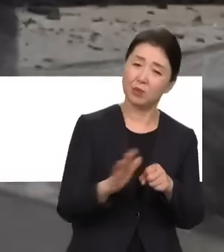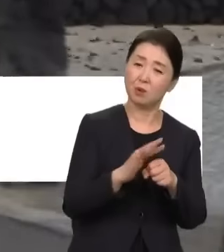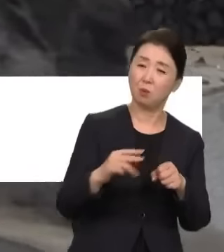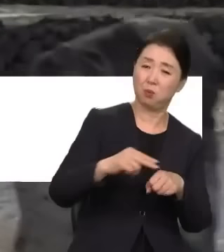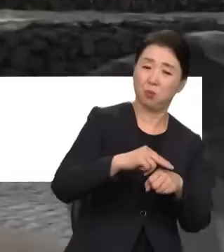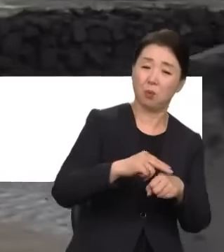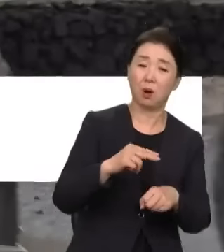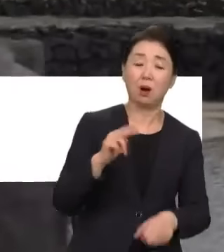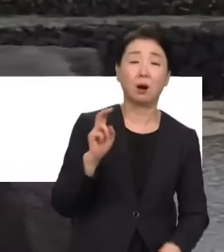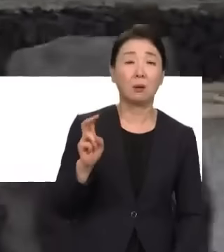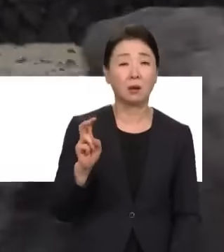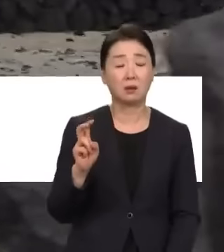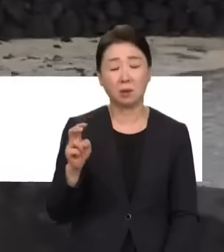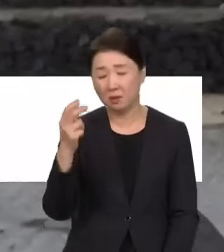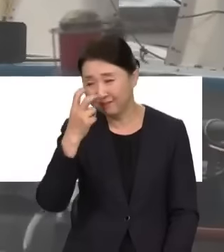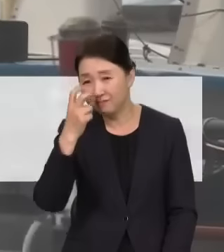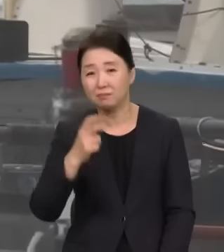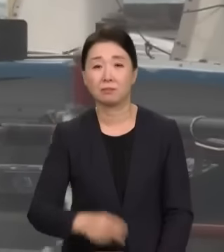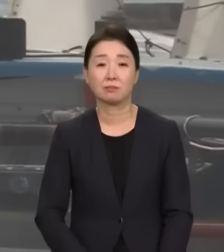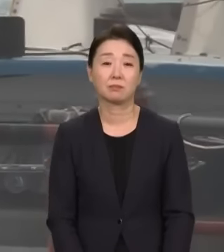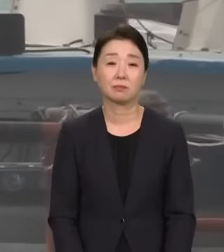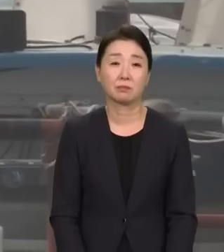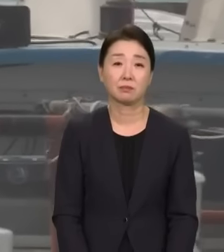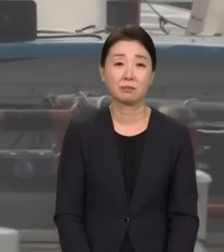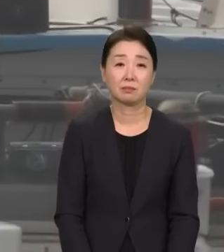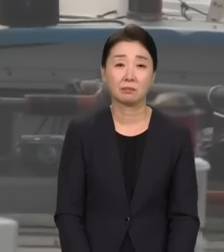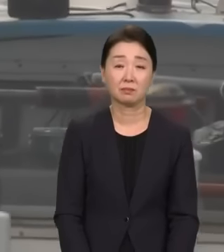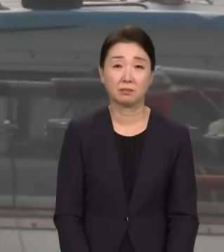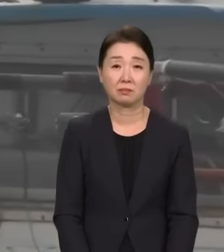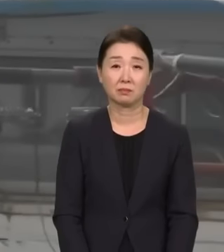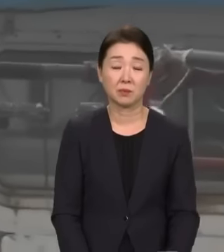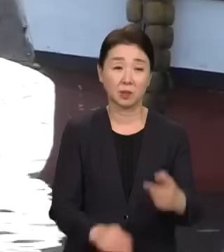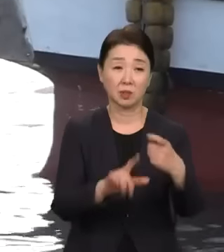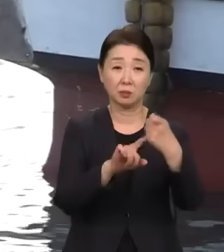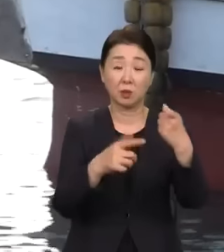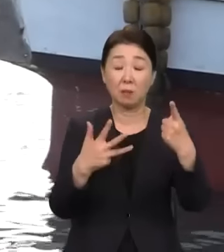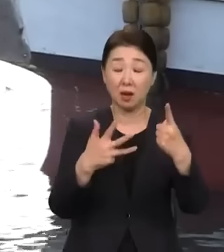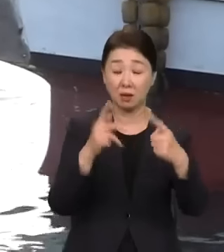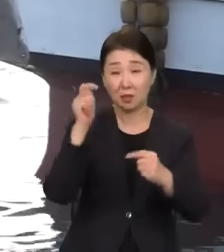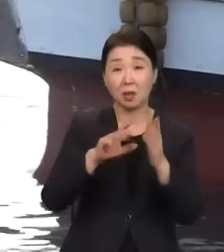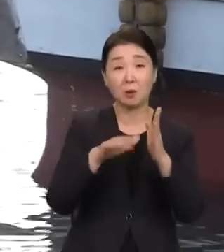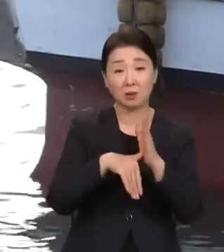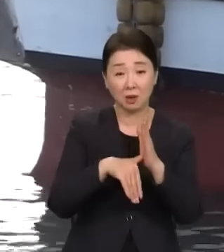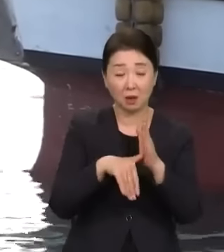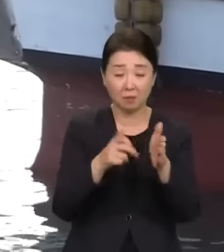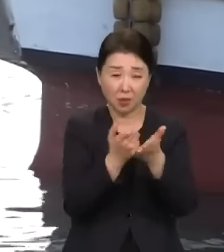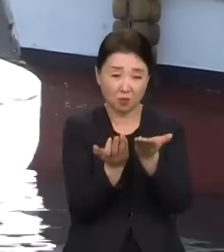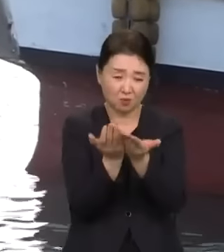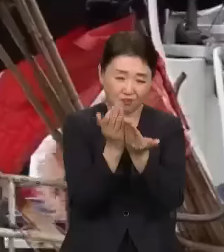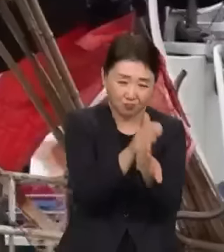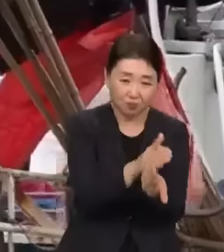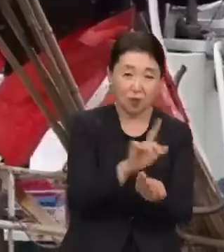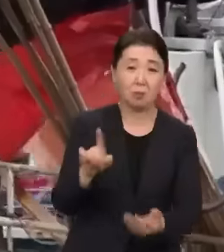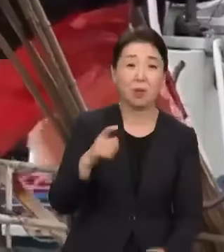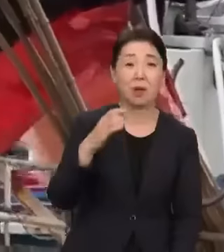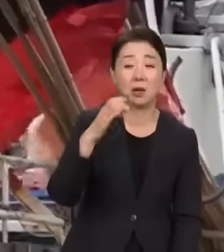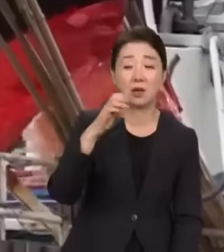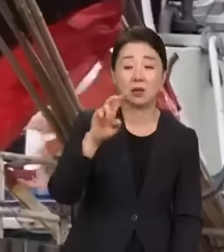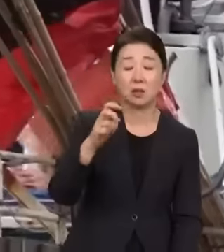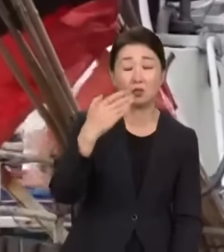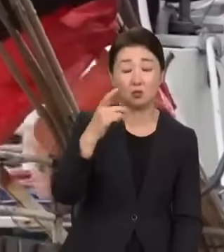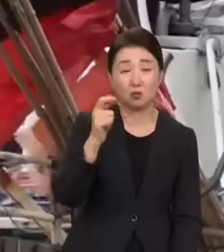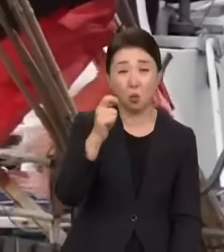생각으로 그냥 다리는 것 같아요. 예. 지난달 8일 새벽 제주 비양도 근처에서 침몰한 129톤급 대형 고등어잡이